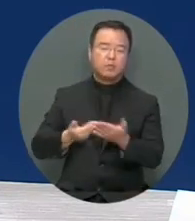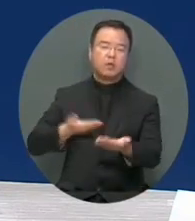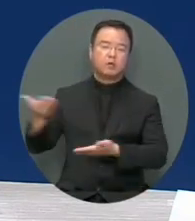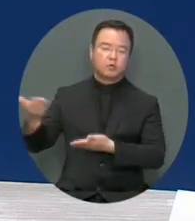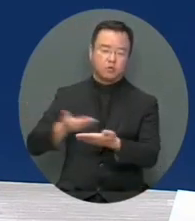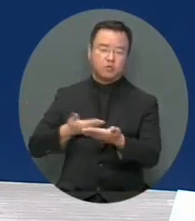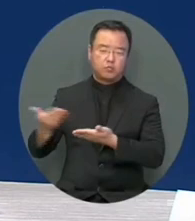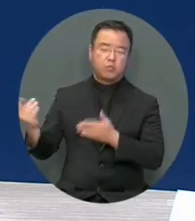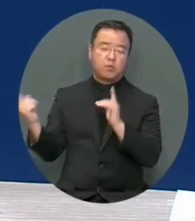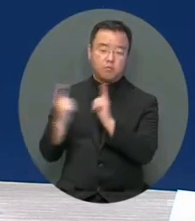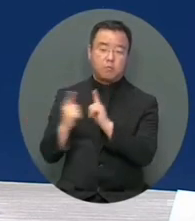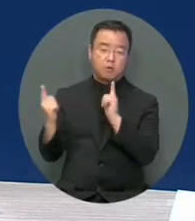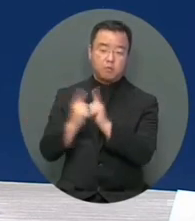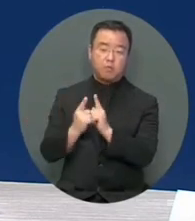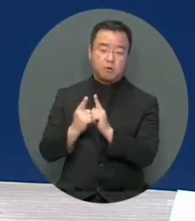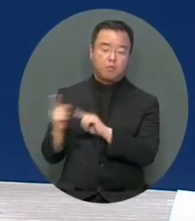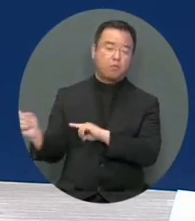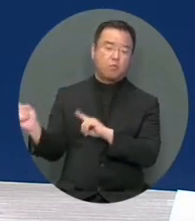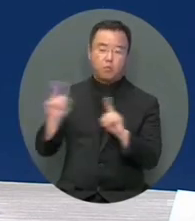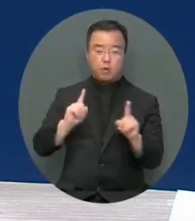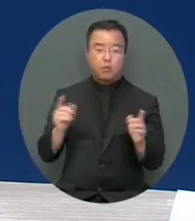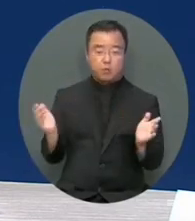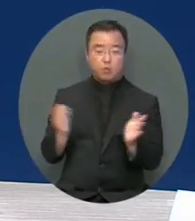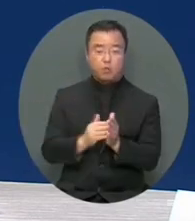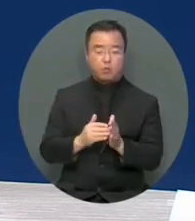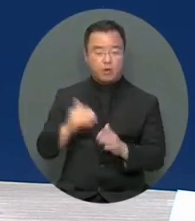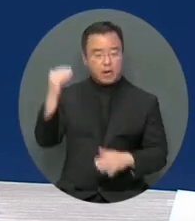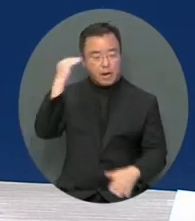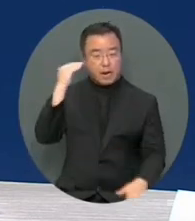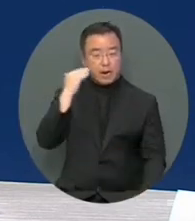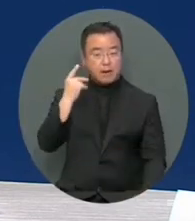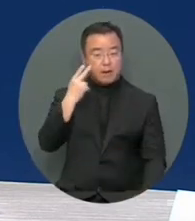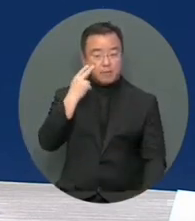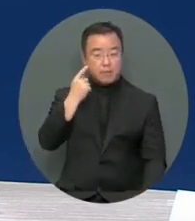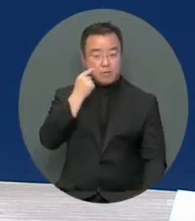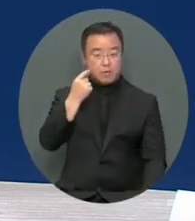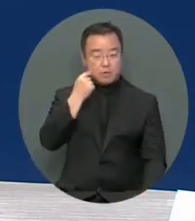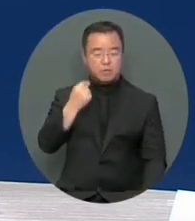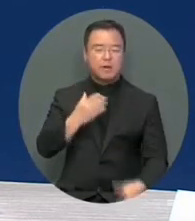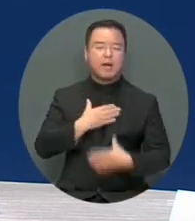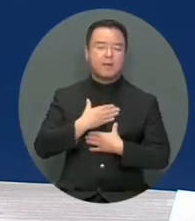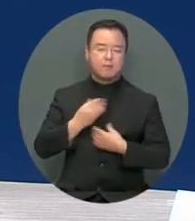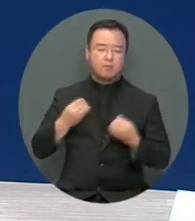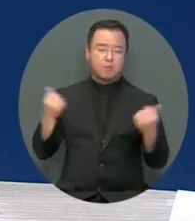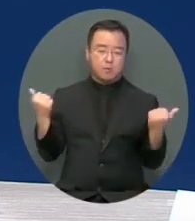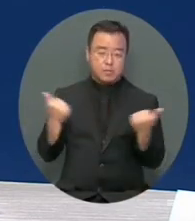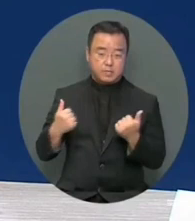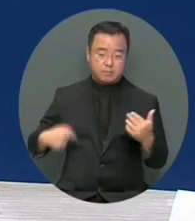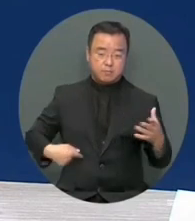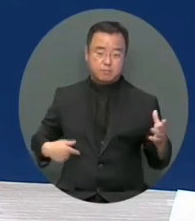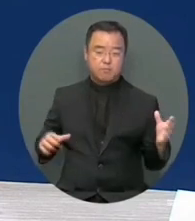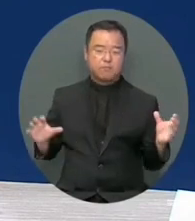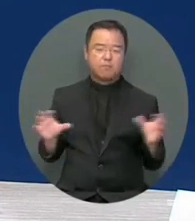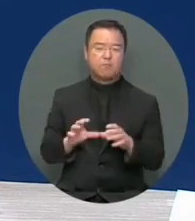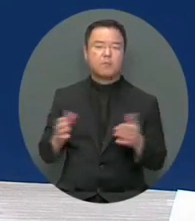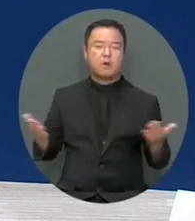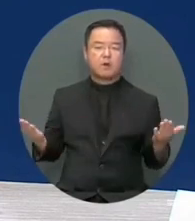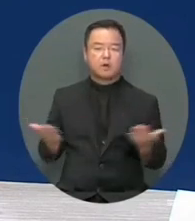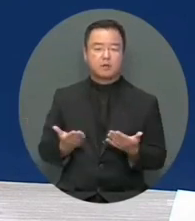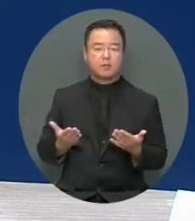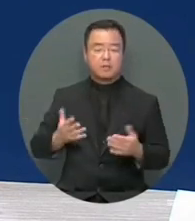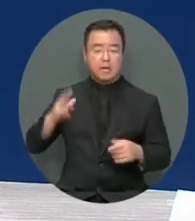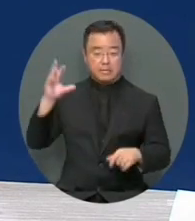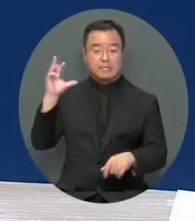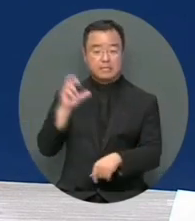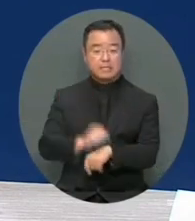회복이 됐고 한미일 안보 협력의 방향으로 가고 있는 점은 저는 잘한